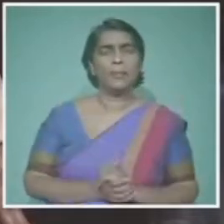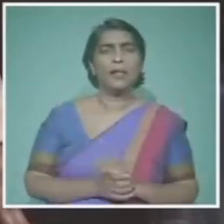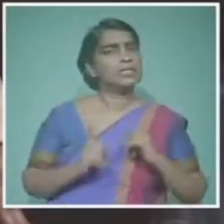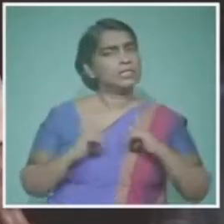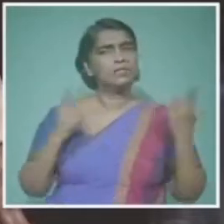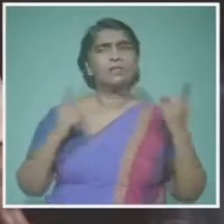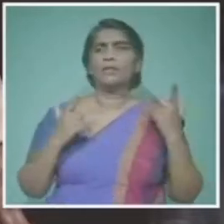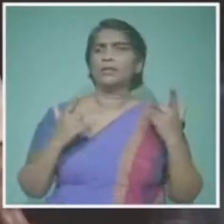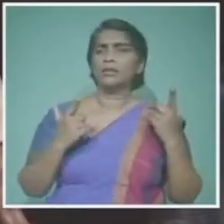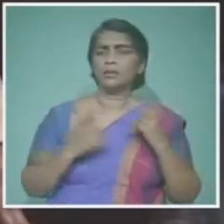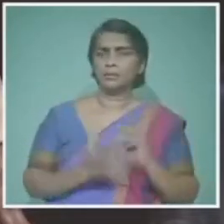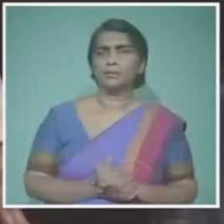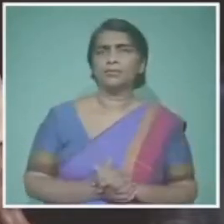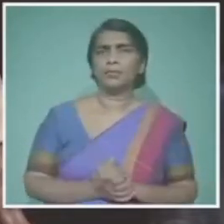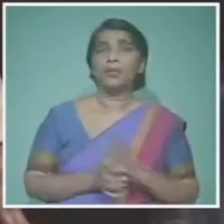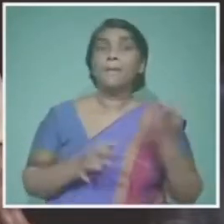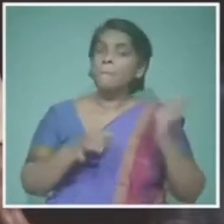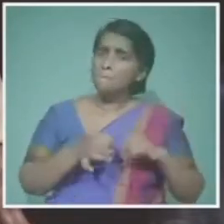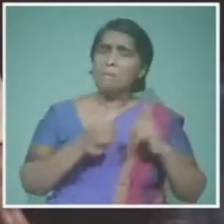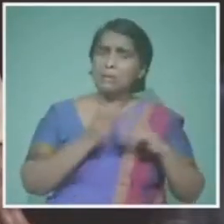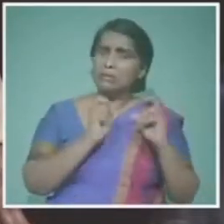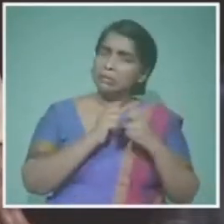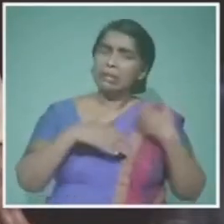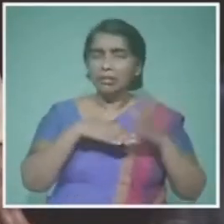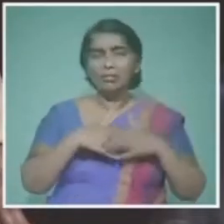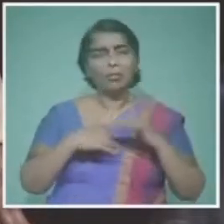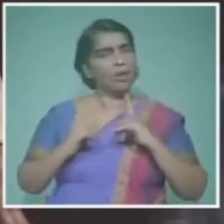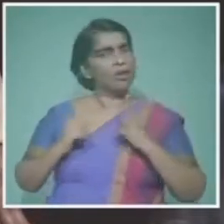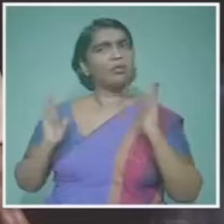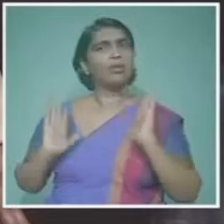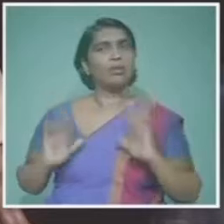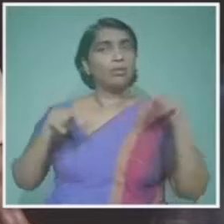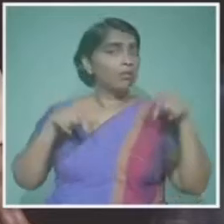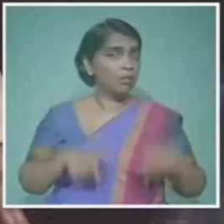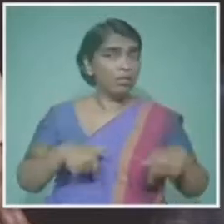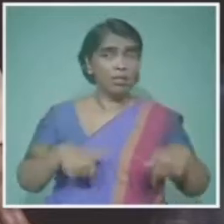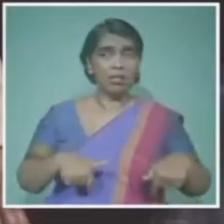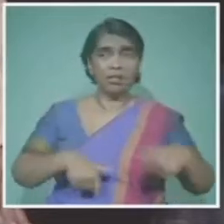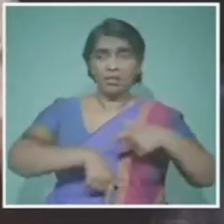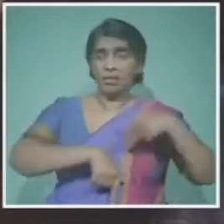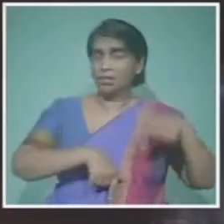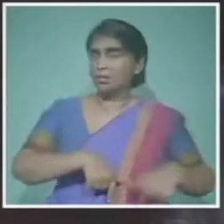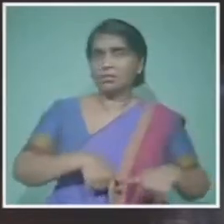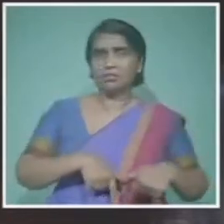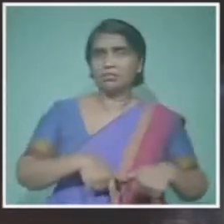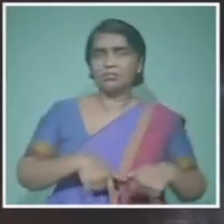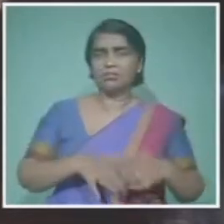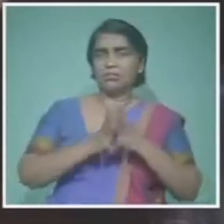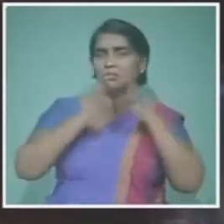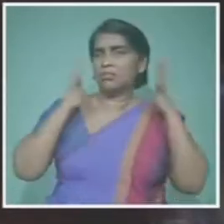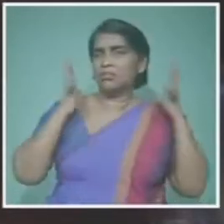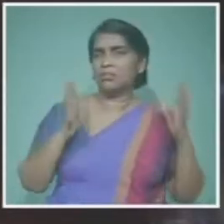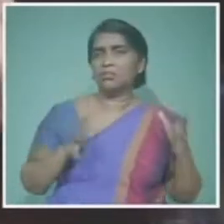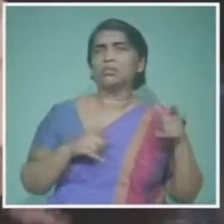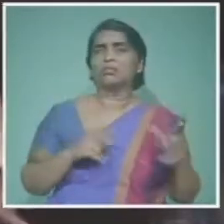ජීවත් වුණා. ප්‍රශ්න මොන දීදී ජීවත් වුණා. නමුත් මේ අද මේ අවස්ථාවේදී තමයි මේ විශාල විදියට